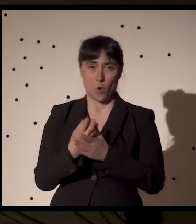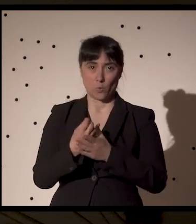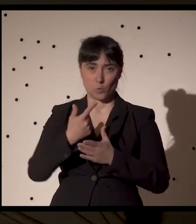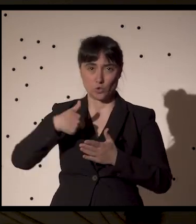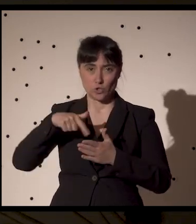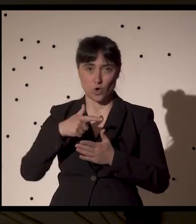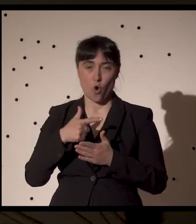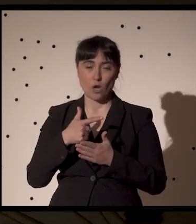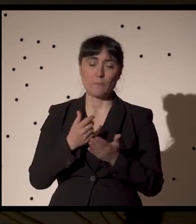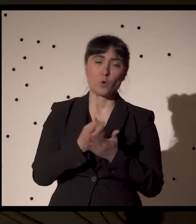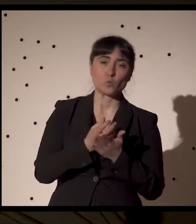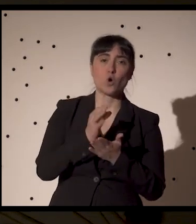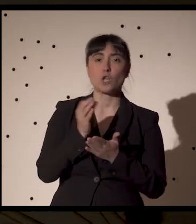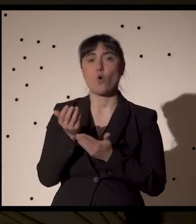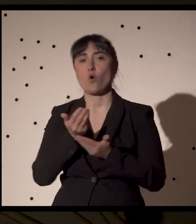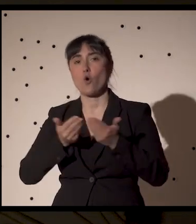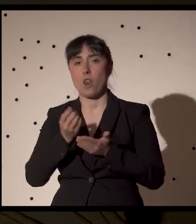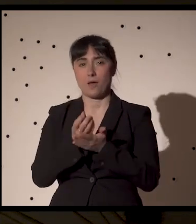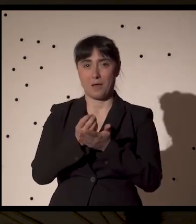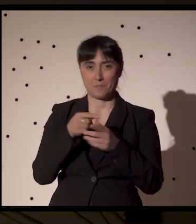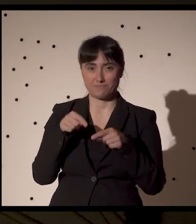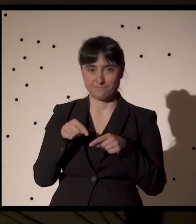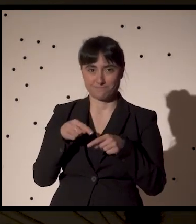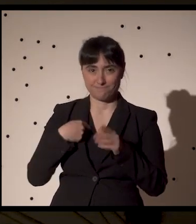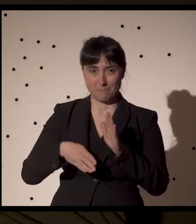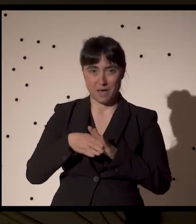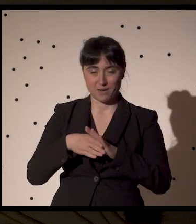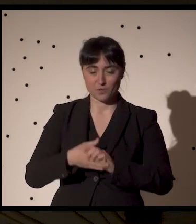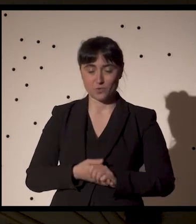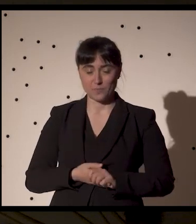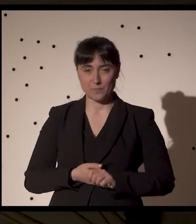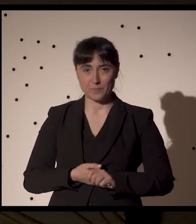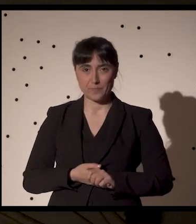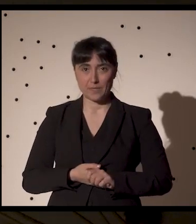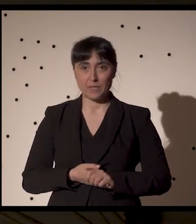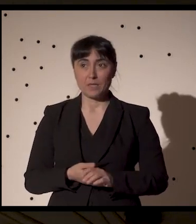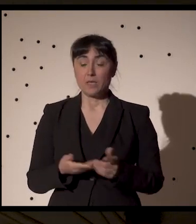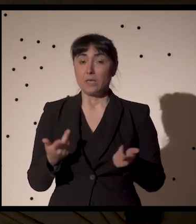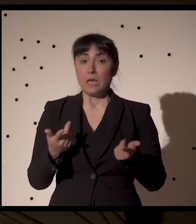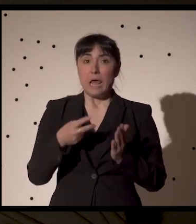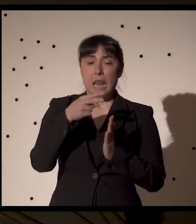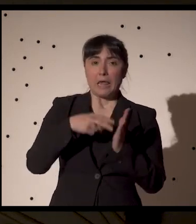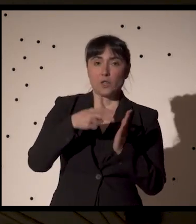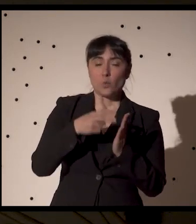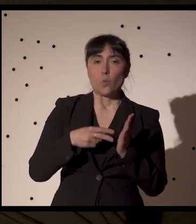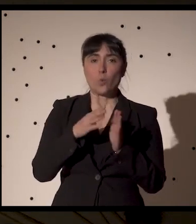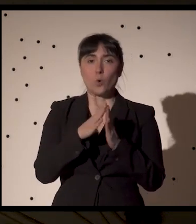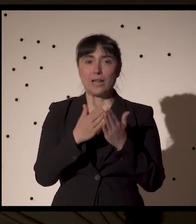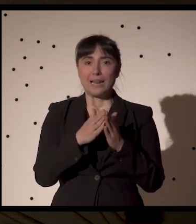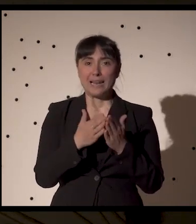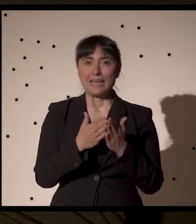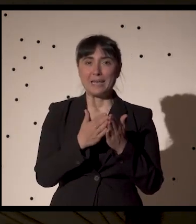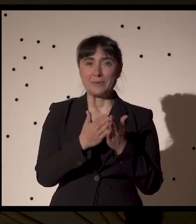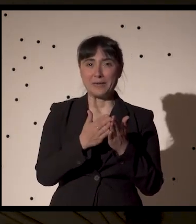produzioni o coproduzioni del Piccolo Teatro di Milano Abbiamo parlato molto di lettura e di libri e infatti